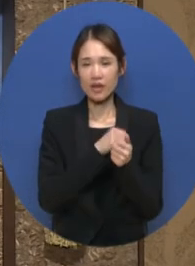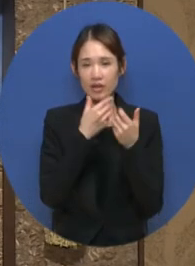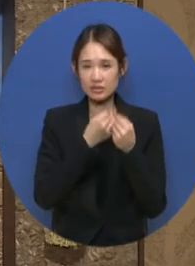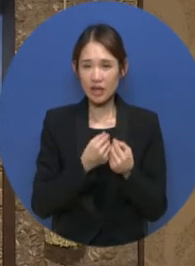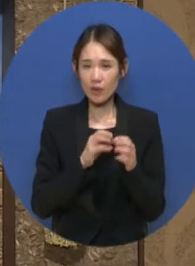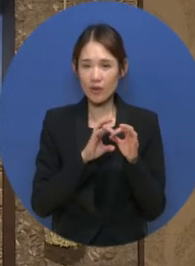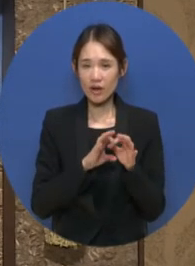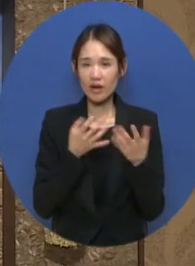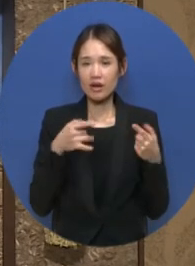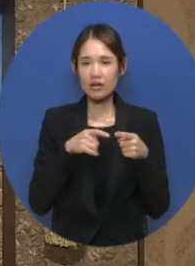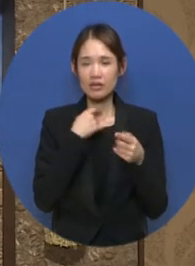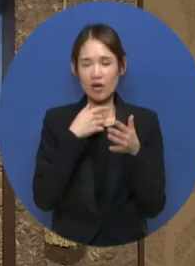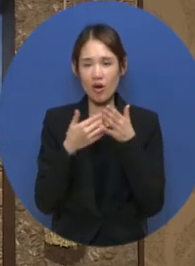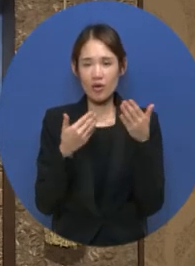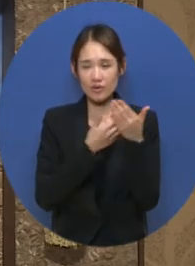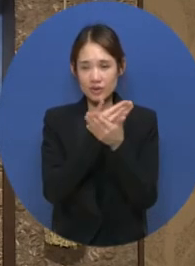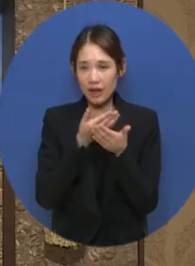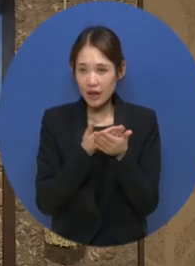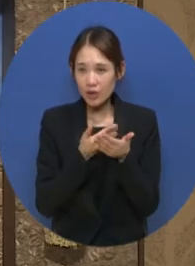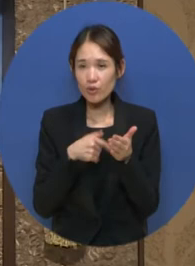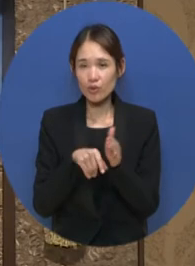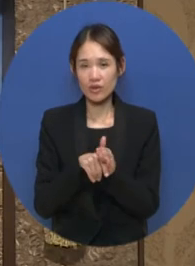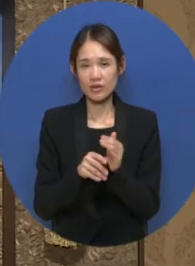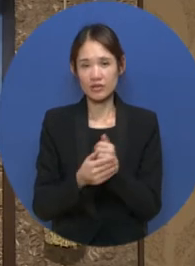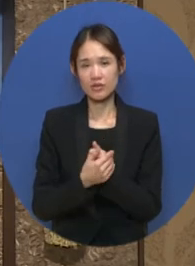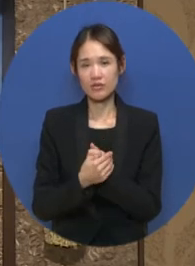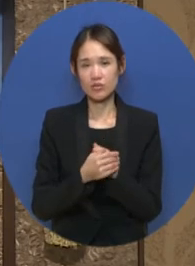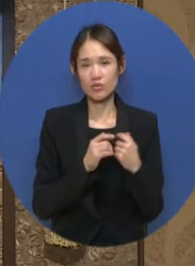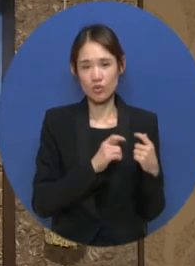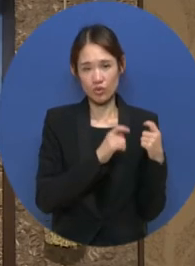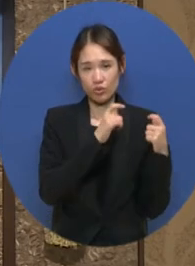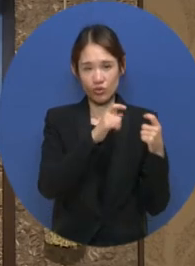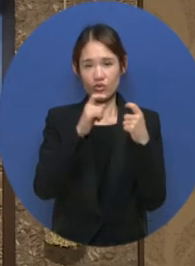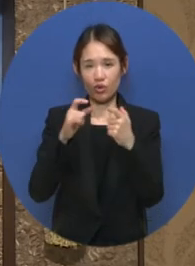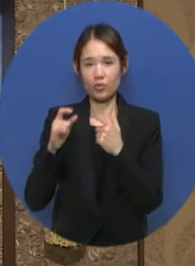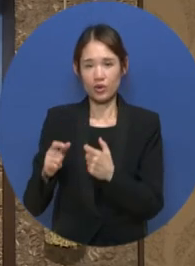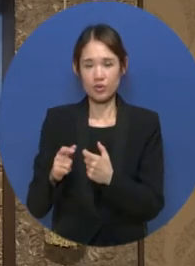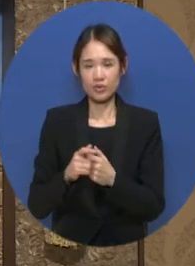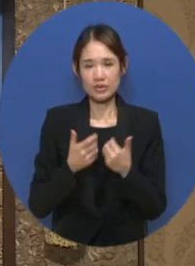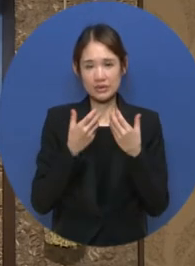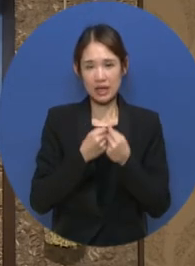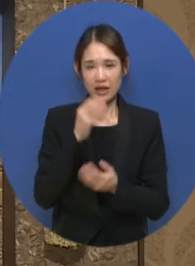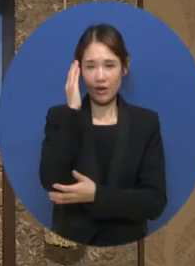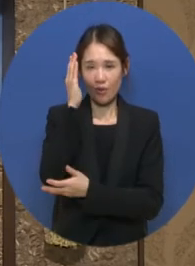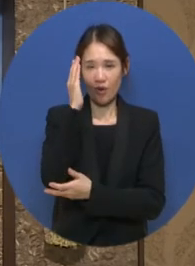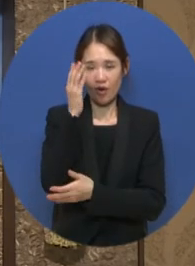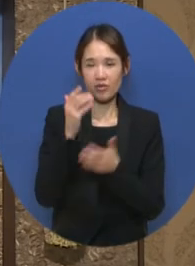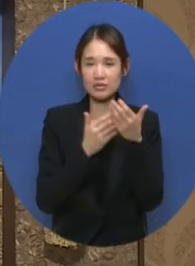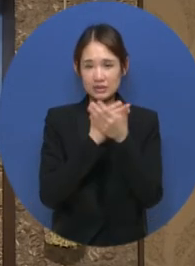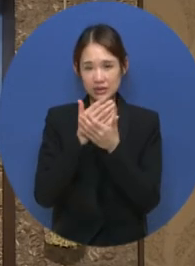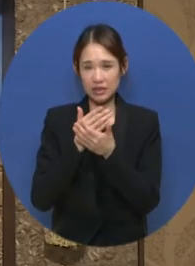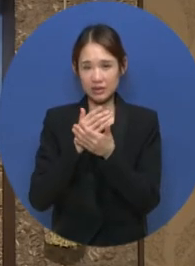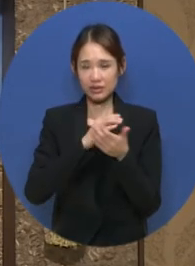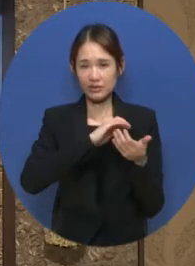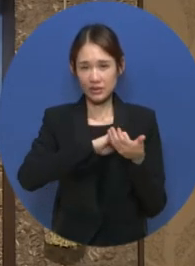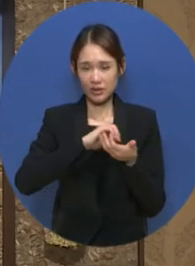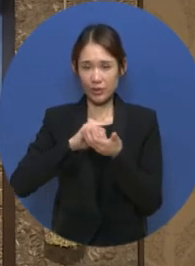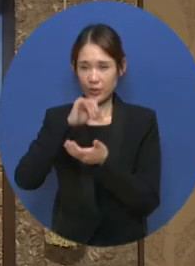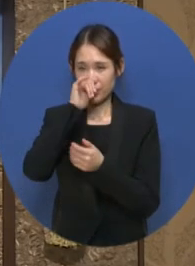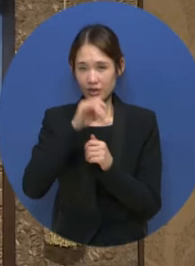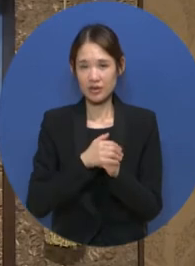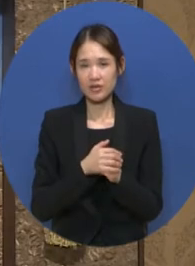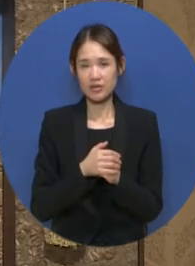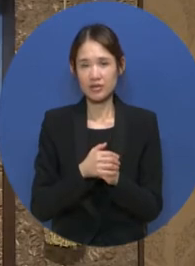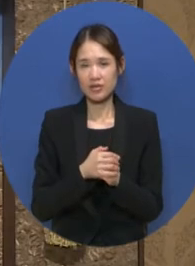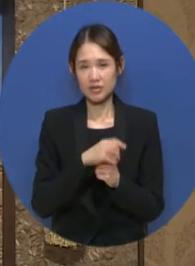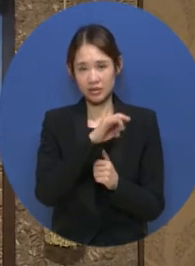대해서는 좀 함께 경험들을 조금 나누기 위해서 익은 역 별로 해서 이제 사례 워크샵을 주기적으로 열고 있습니다 그래서